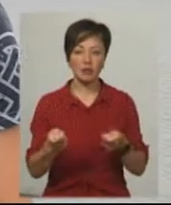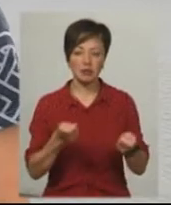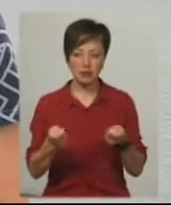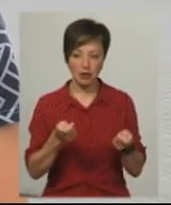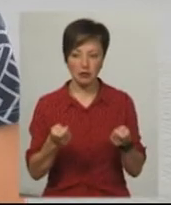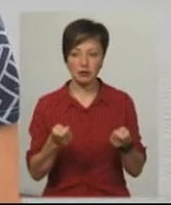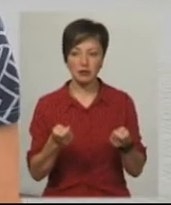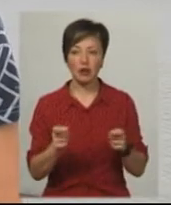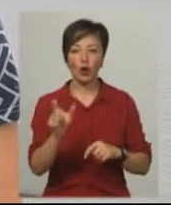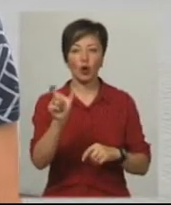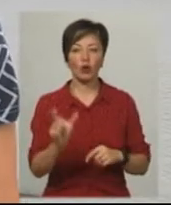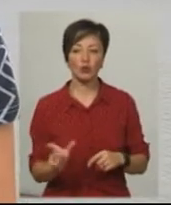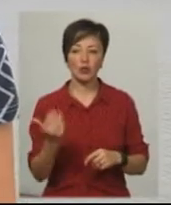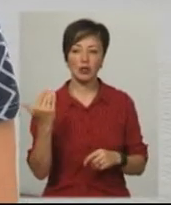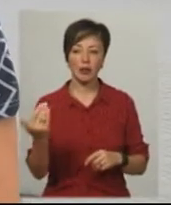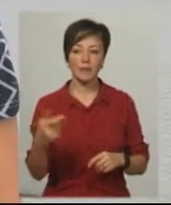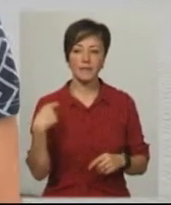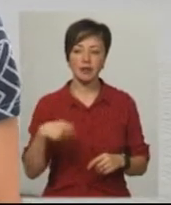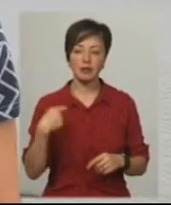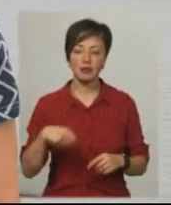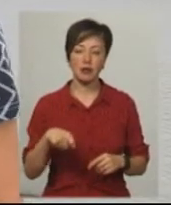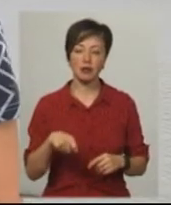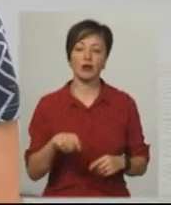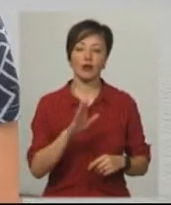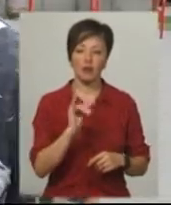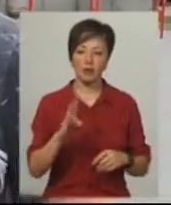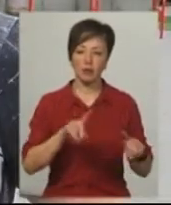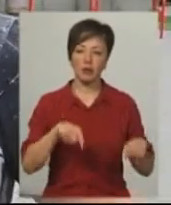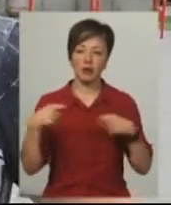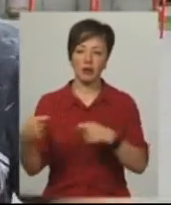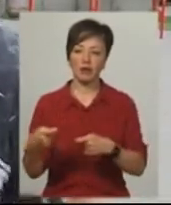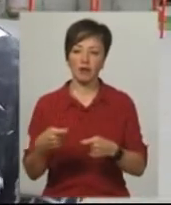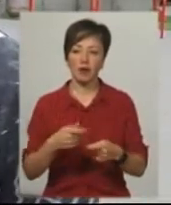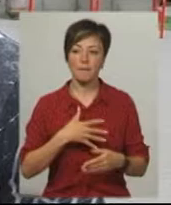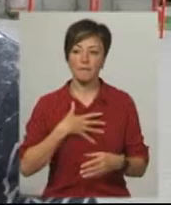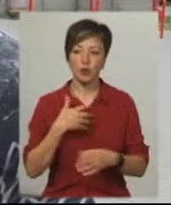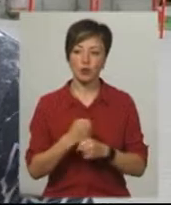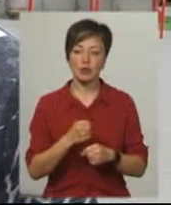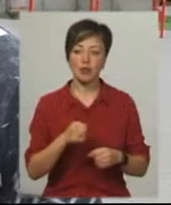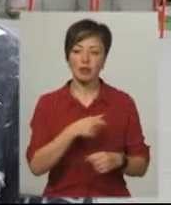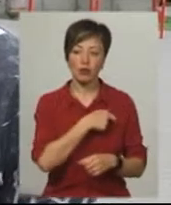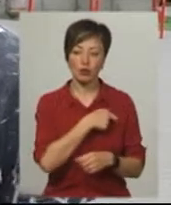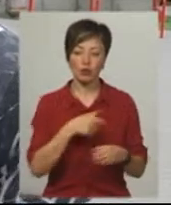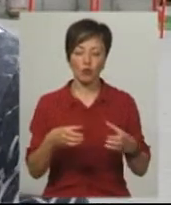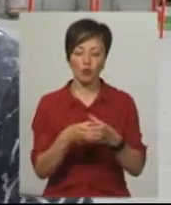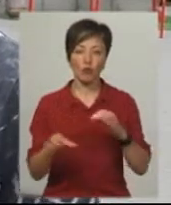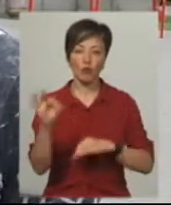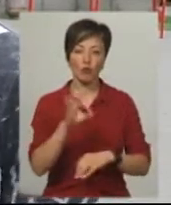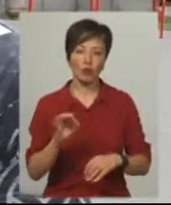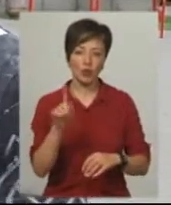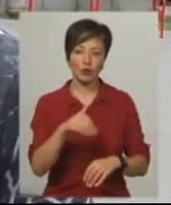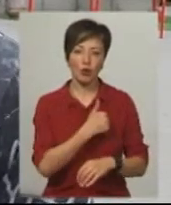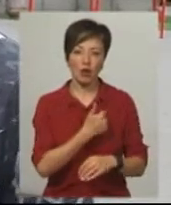правило, людина президента, що він передав позицію депутатського корпусу відносно того, що